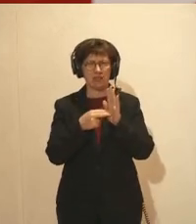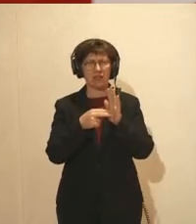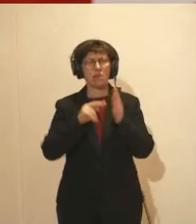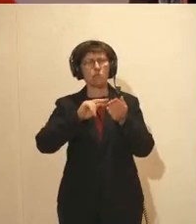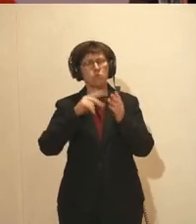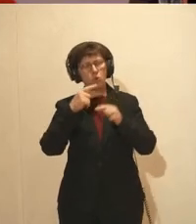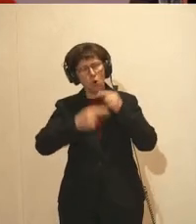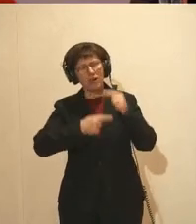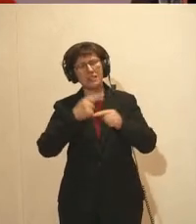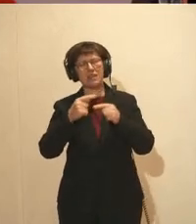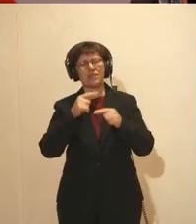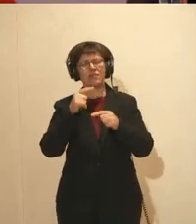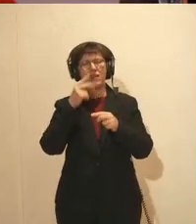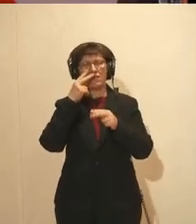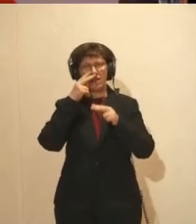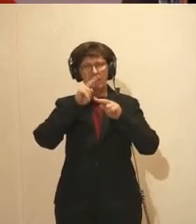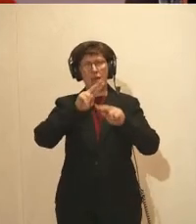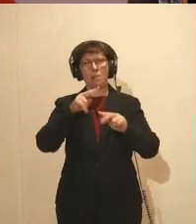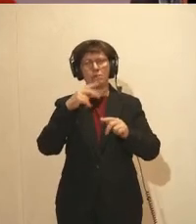anderes